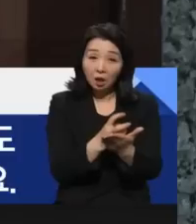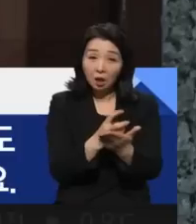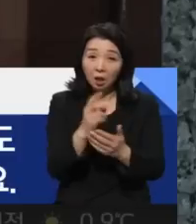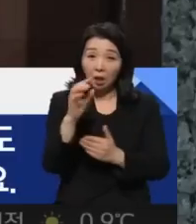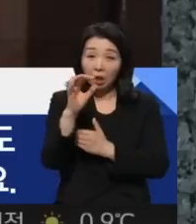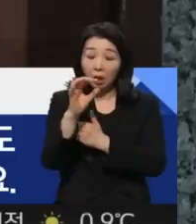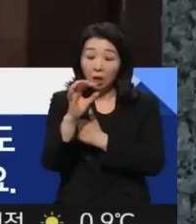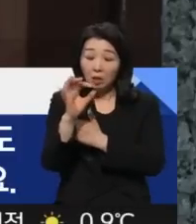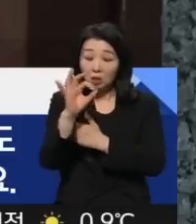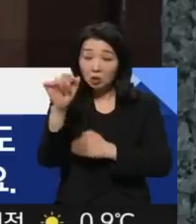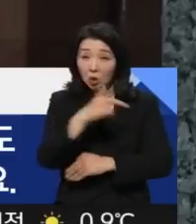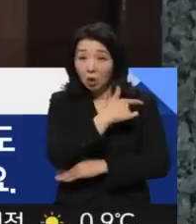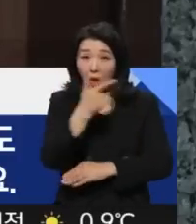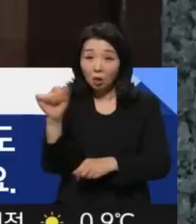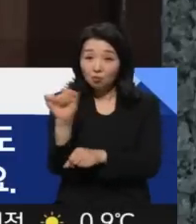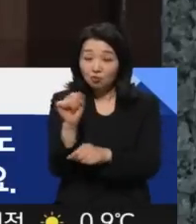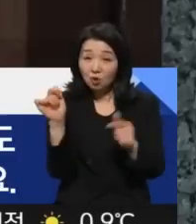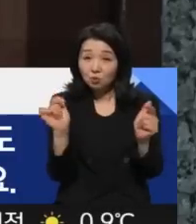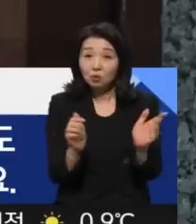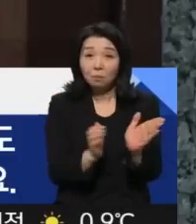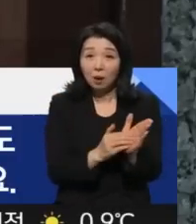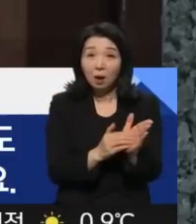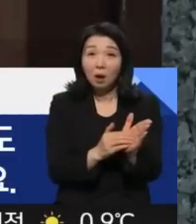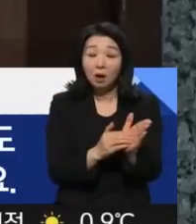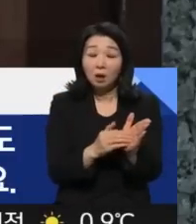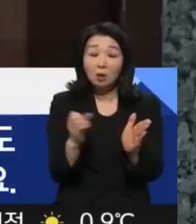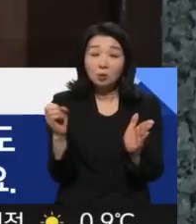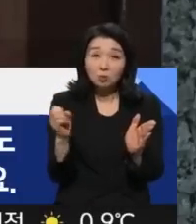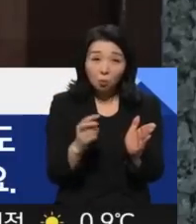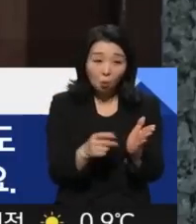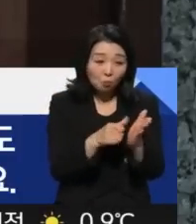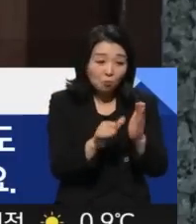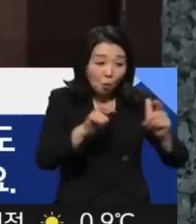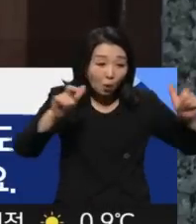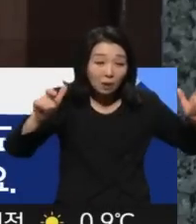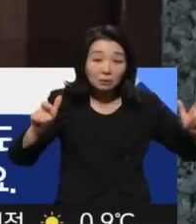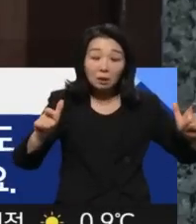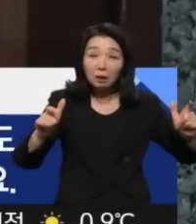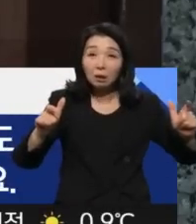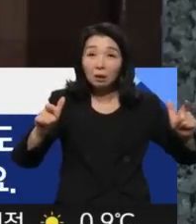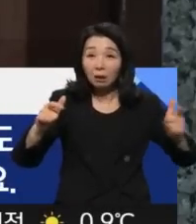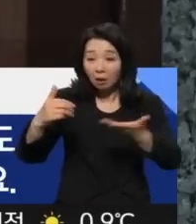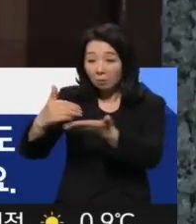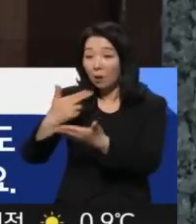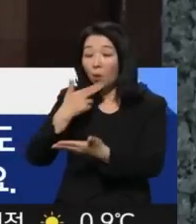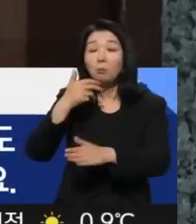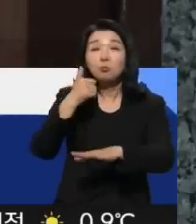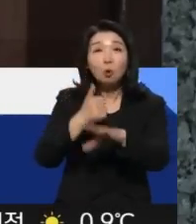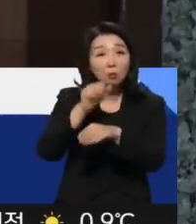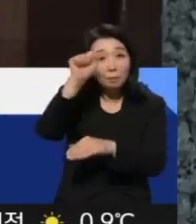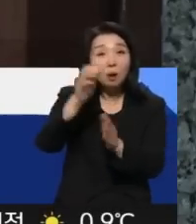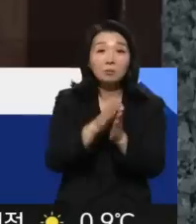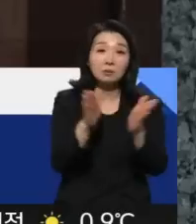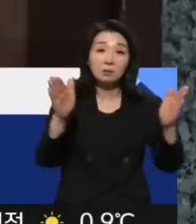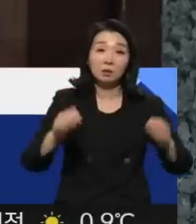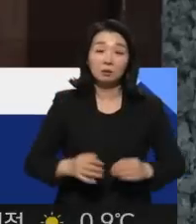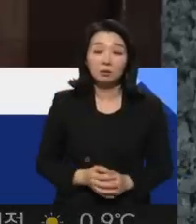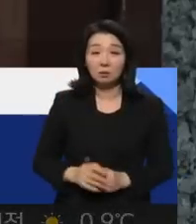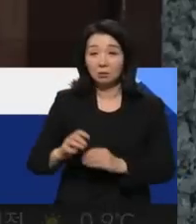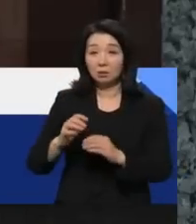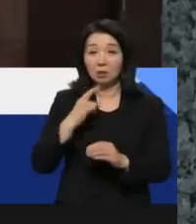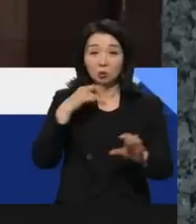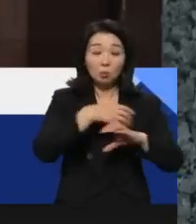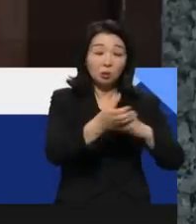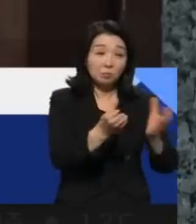전혀 진전된 안을 내놓지 않고 있음으로 인해서 파업까지 진행이 된 거고요. 더불어민주당의 역할도